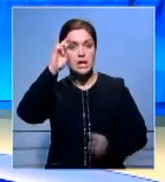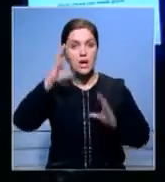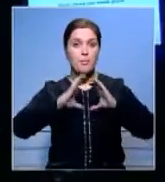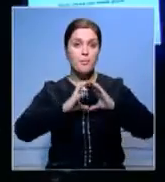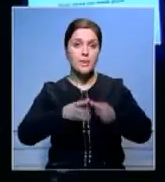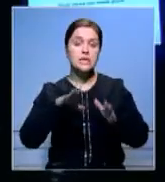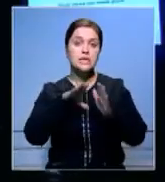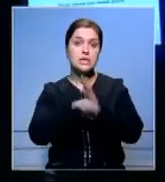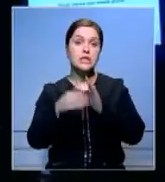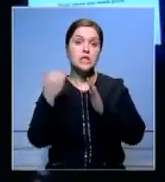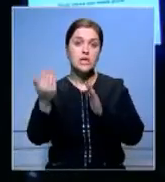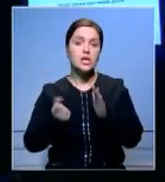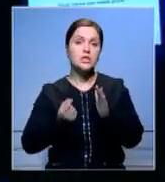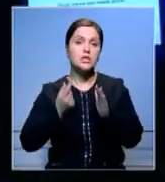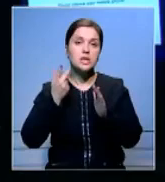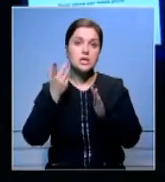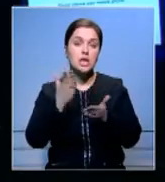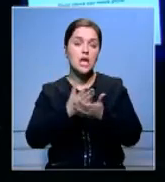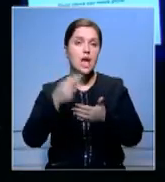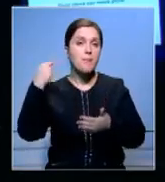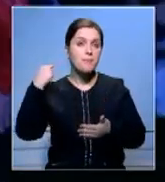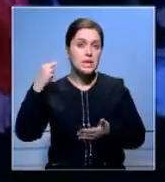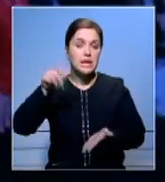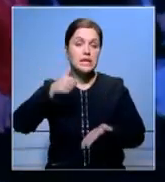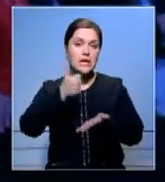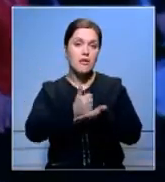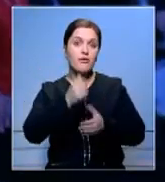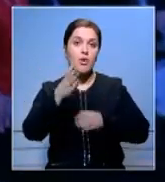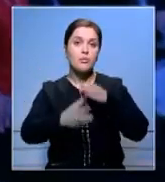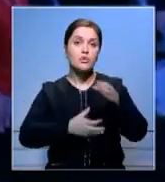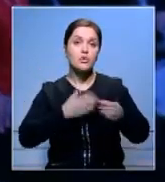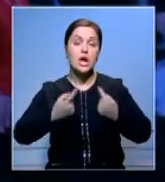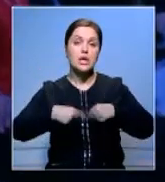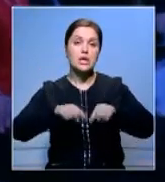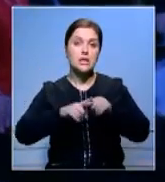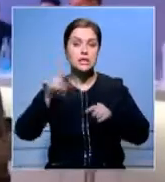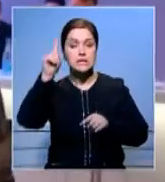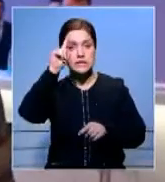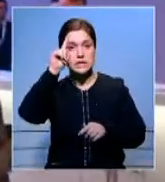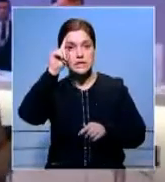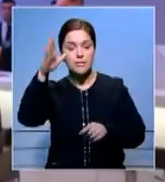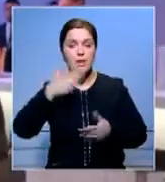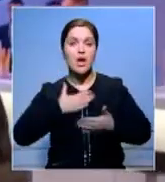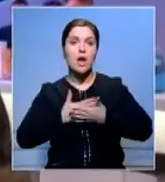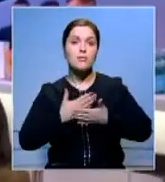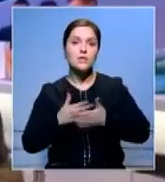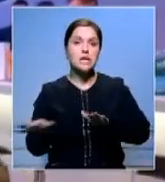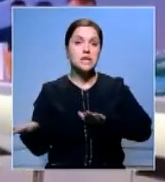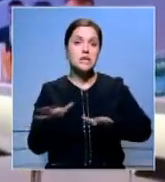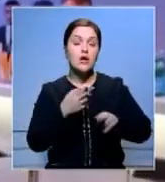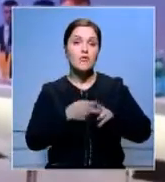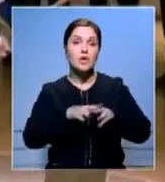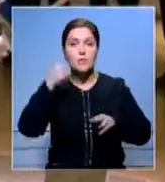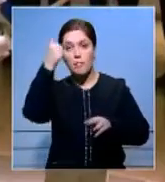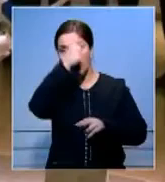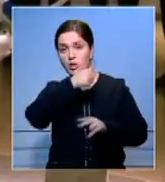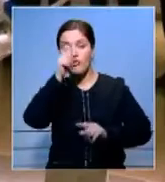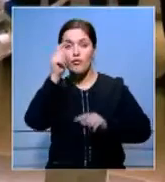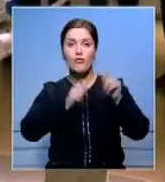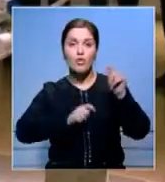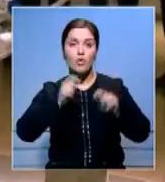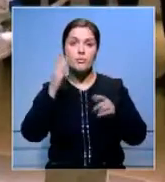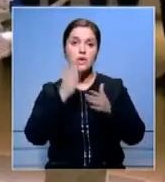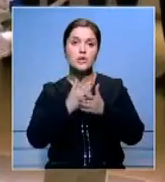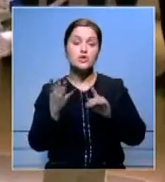стран мира. Среди них несколько десятков президентов, главы международных организаций, знаменитые общественные деятели. В этом году форум посвящен